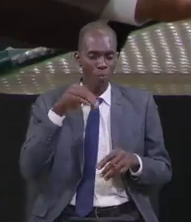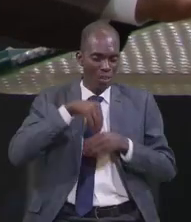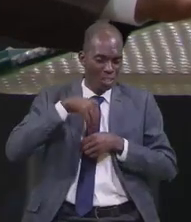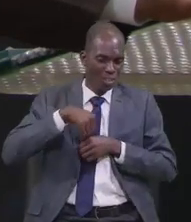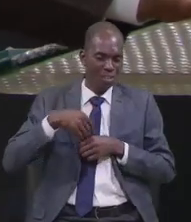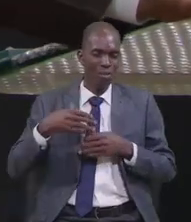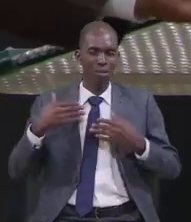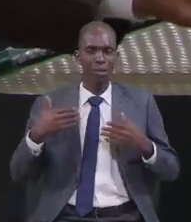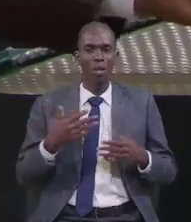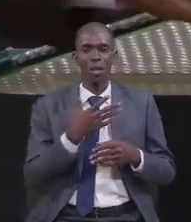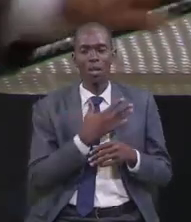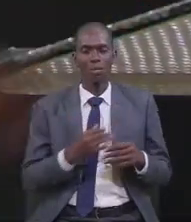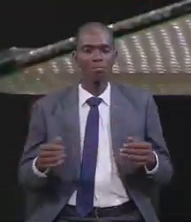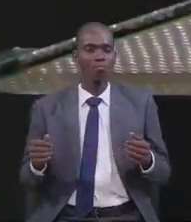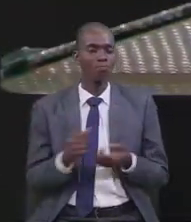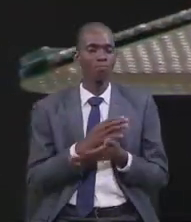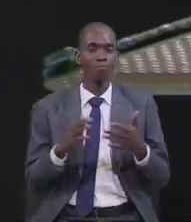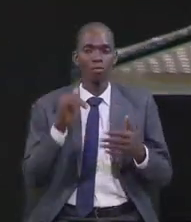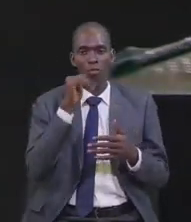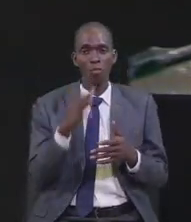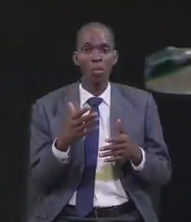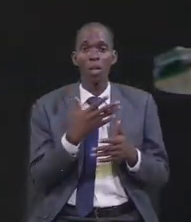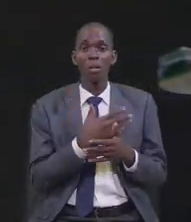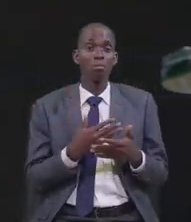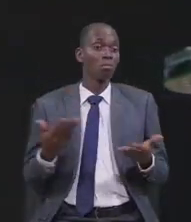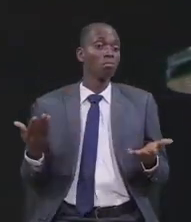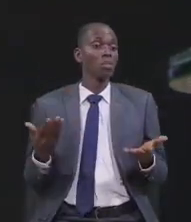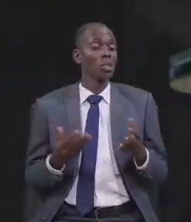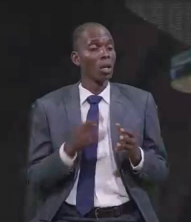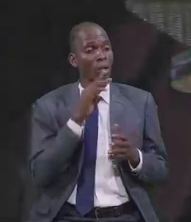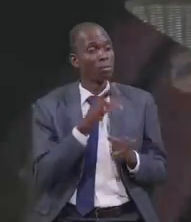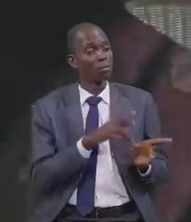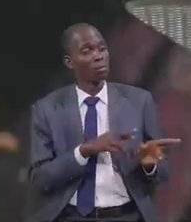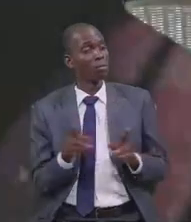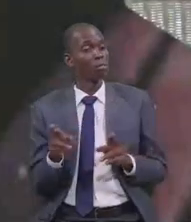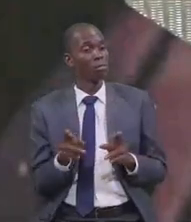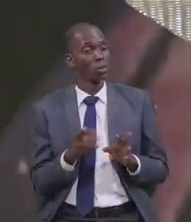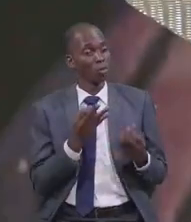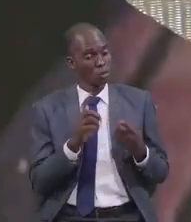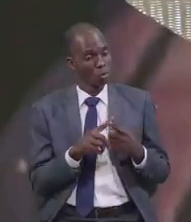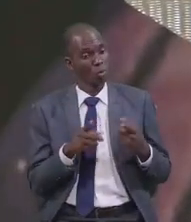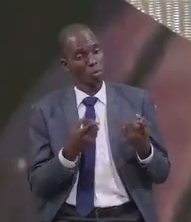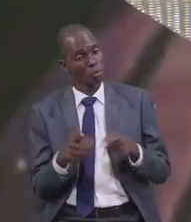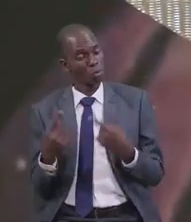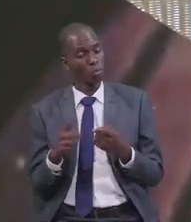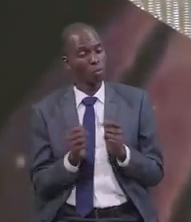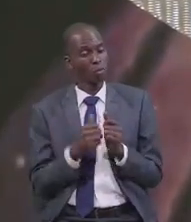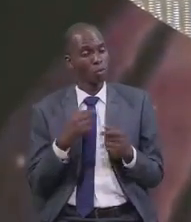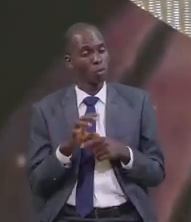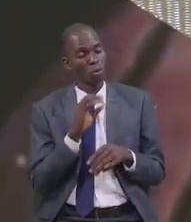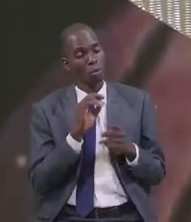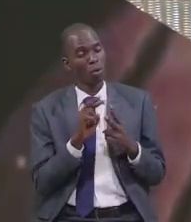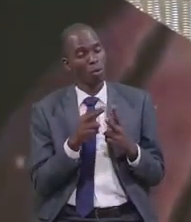au-dedans. Et puis, vous voyez que si tu n'es pas prêt pour rentrer dans la voiture, moi je m'en vais.